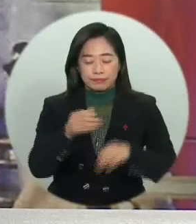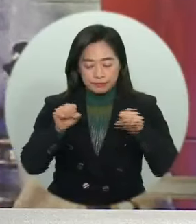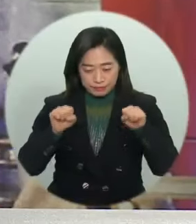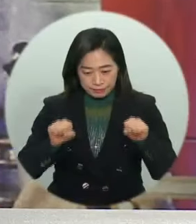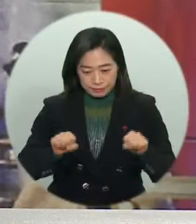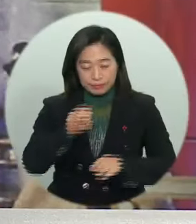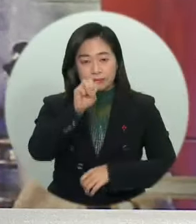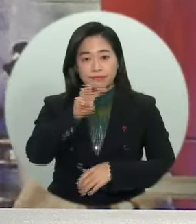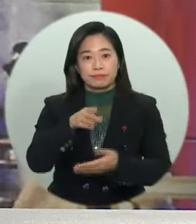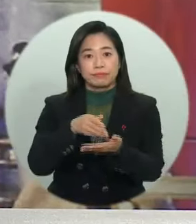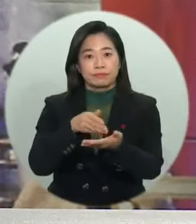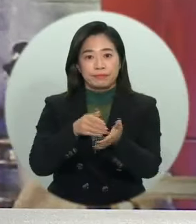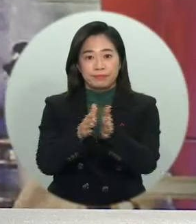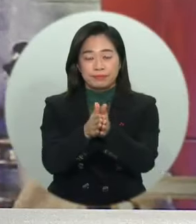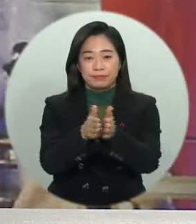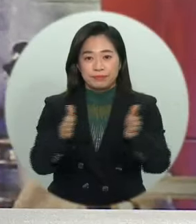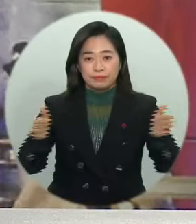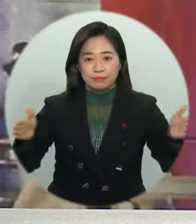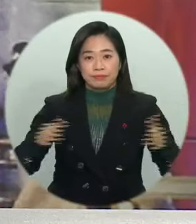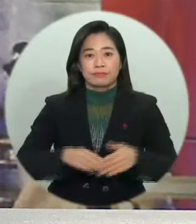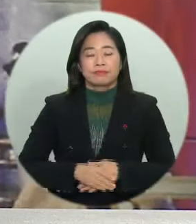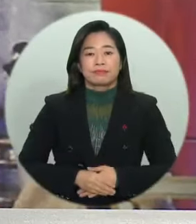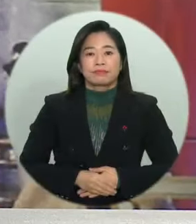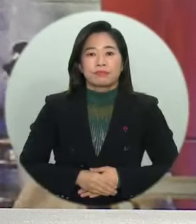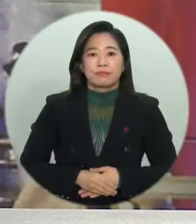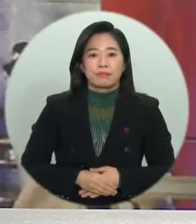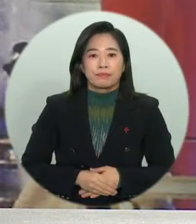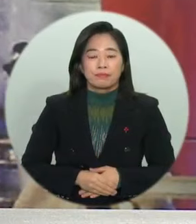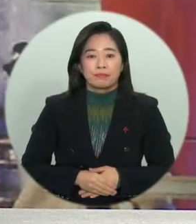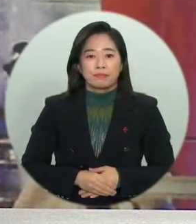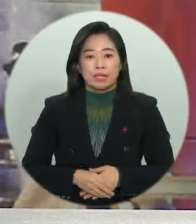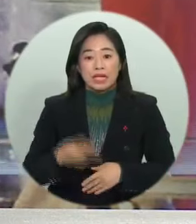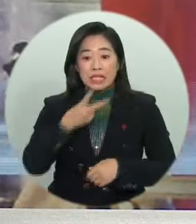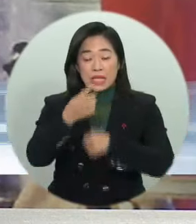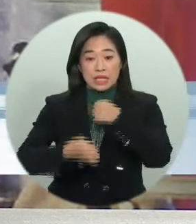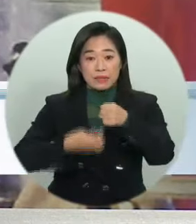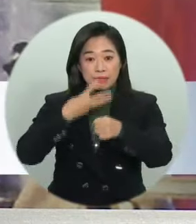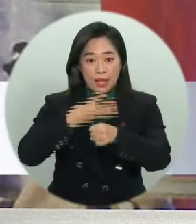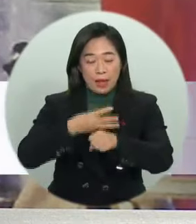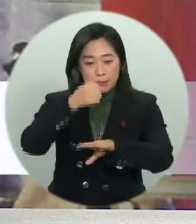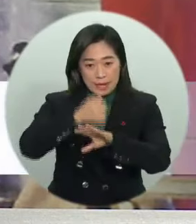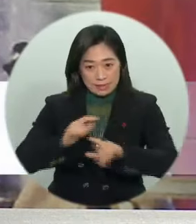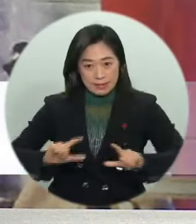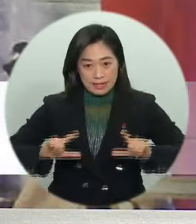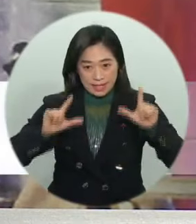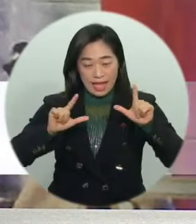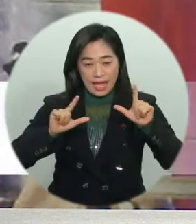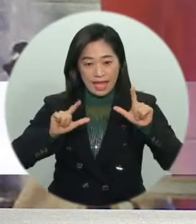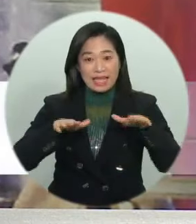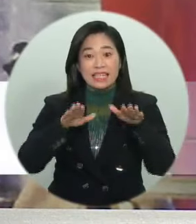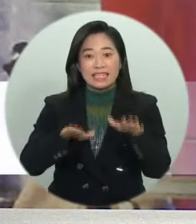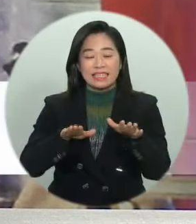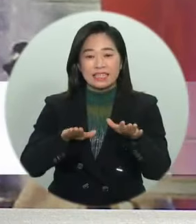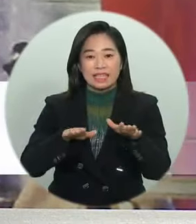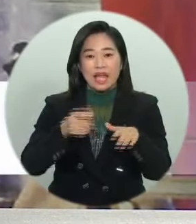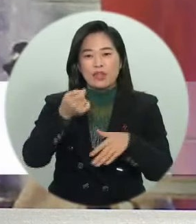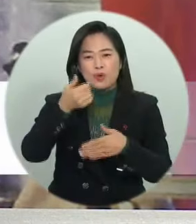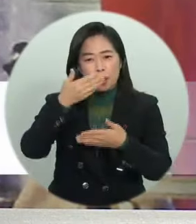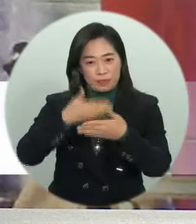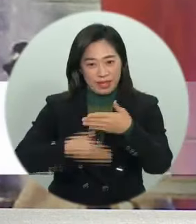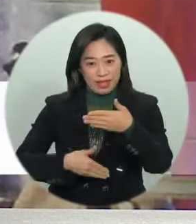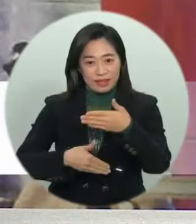여러분 안녕하십니까? 이어서 광주에서 전해드립니다. 2023년의 마지막 날도 이제 몇 시간 남지